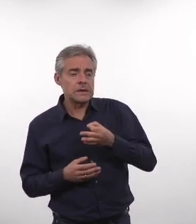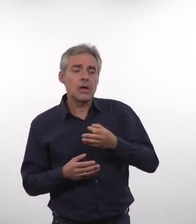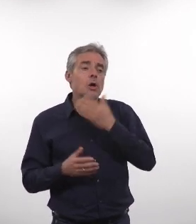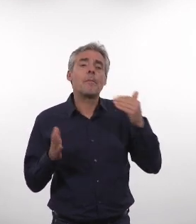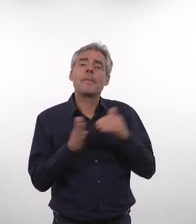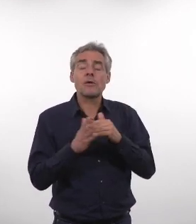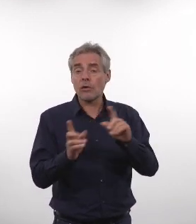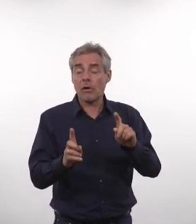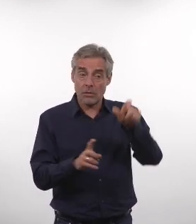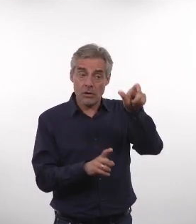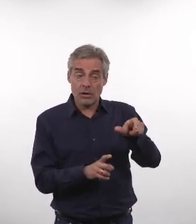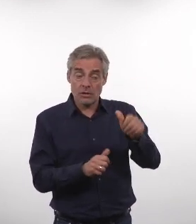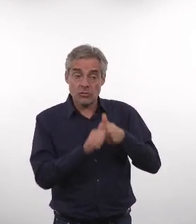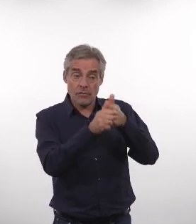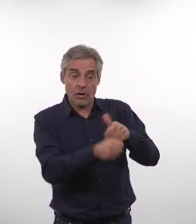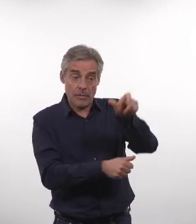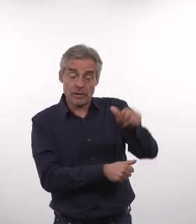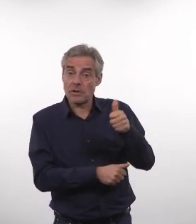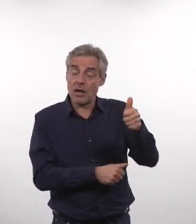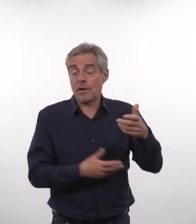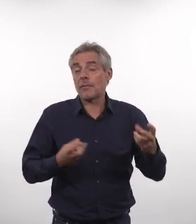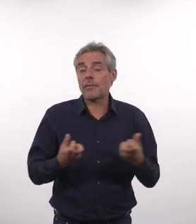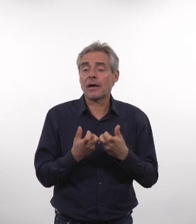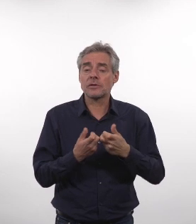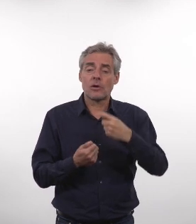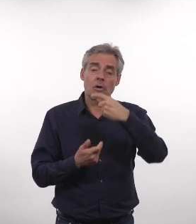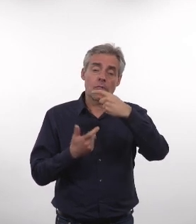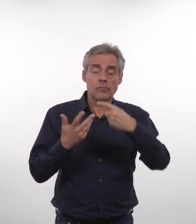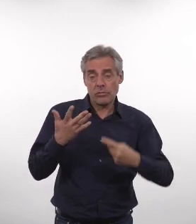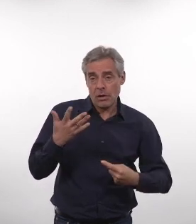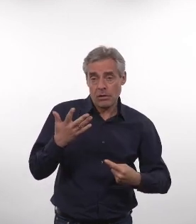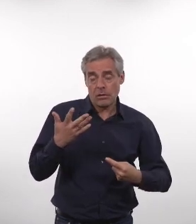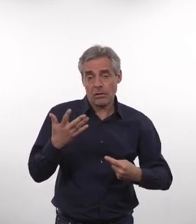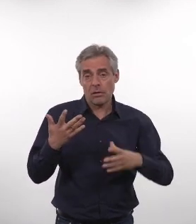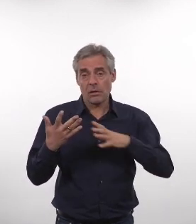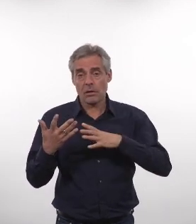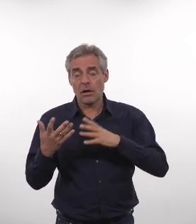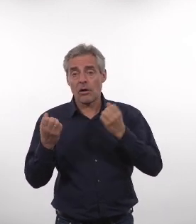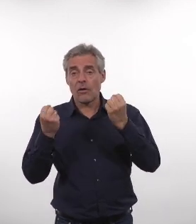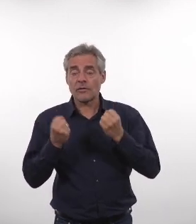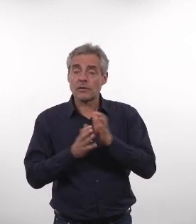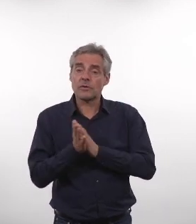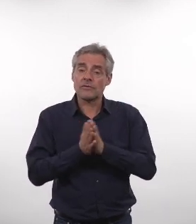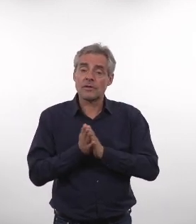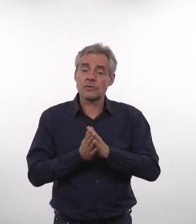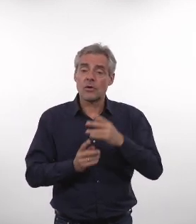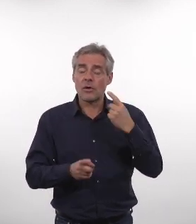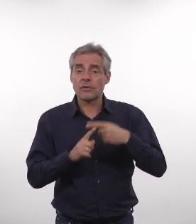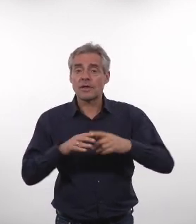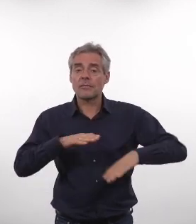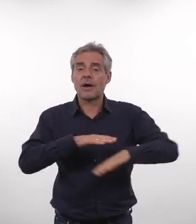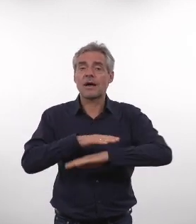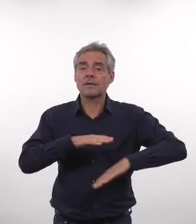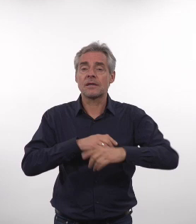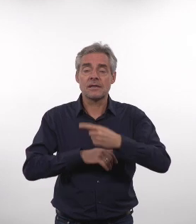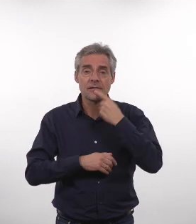vraiment en fonction de l'effet que ça produit sur la personne. Et donc, dans ces différents types de renforçateurs, il y a des renforçateurs qui vont être dits primaires, c'est des